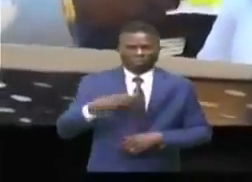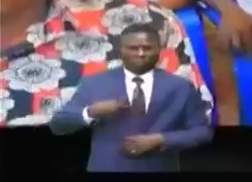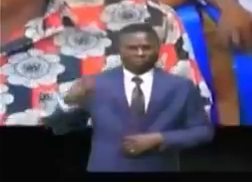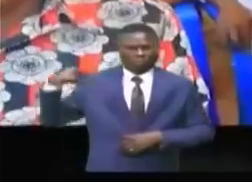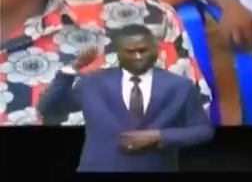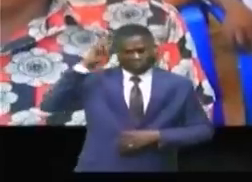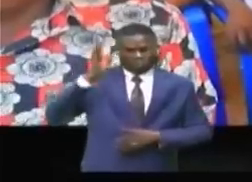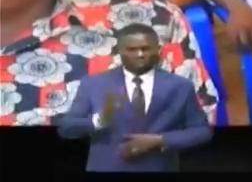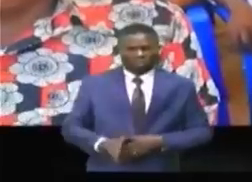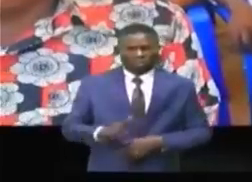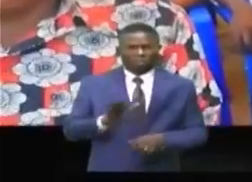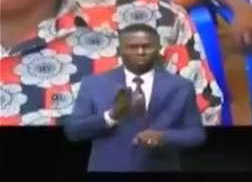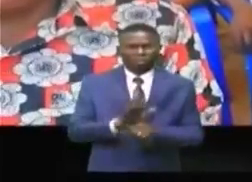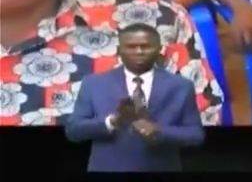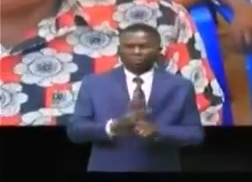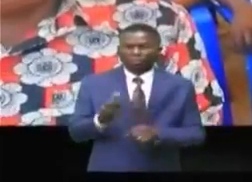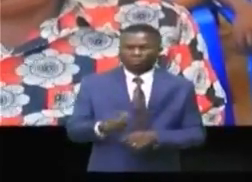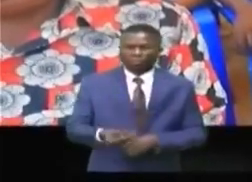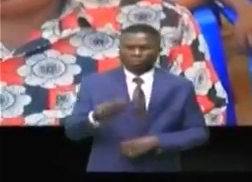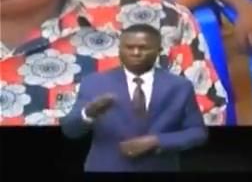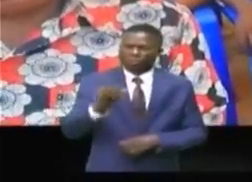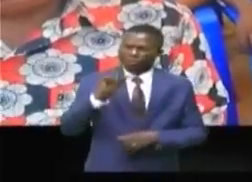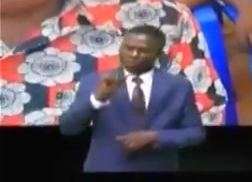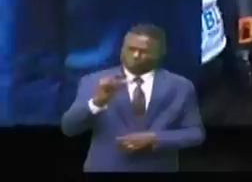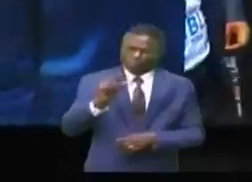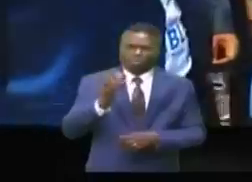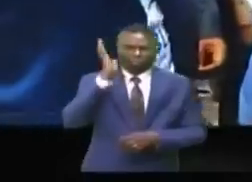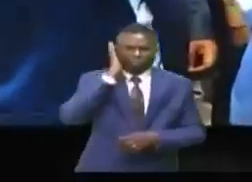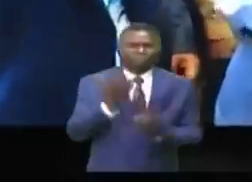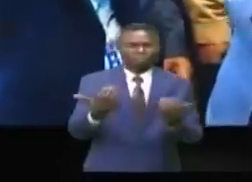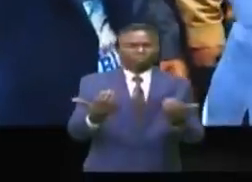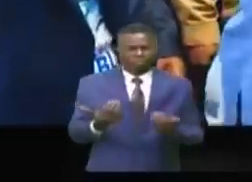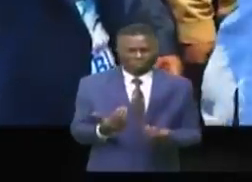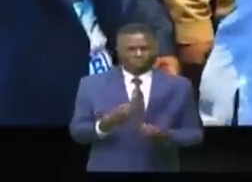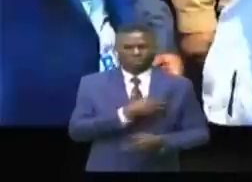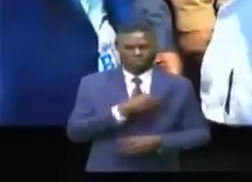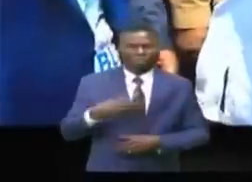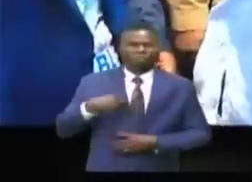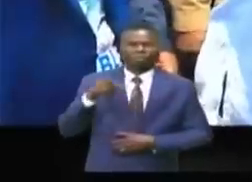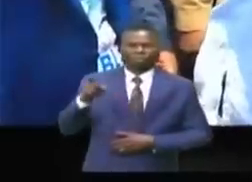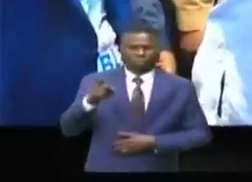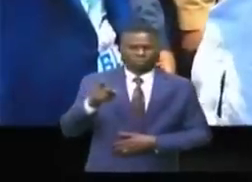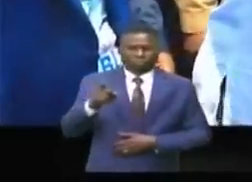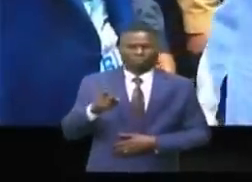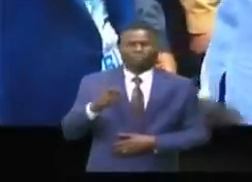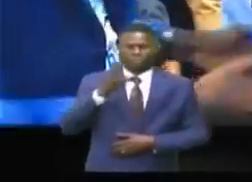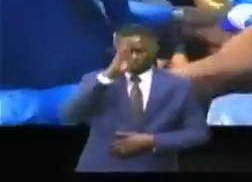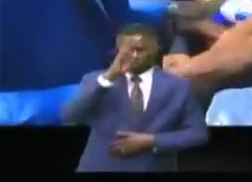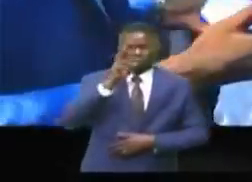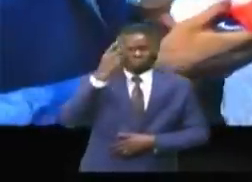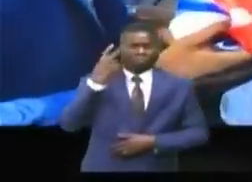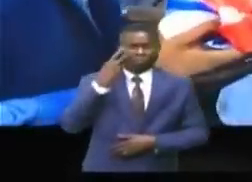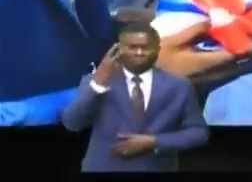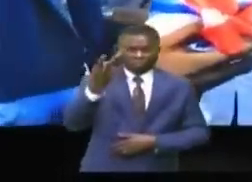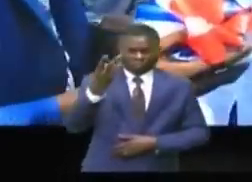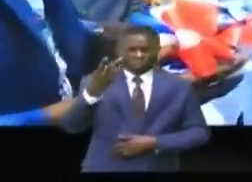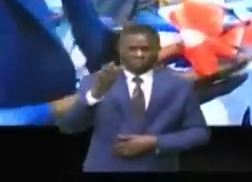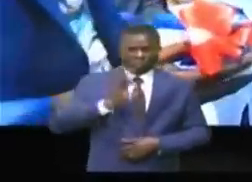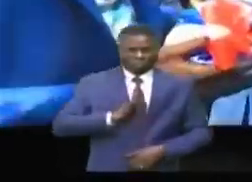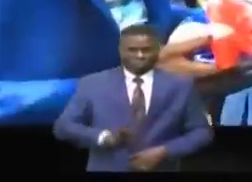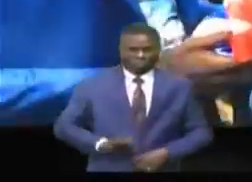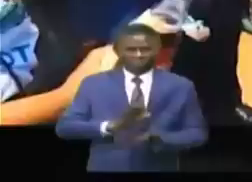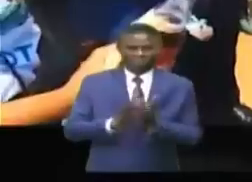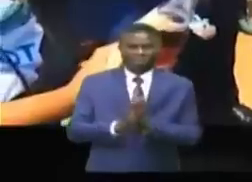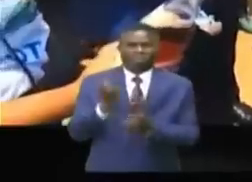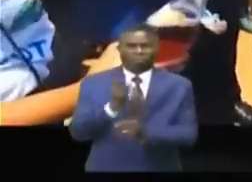gouverneur. Sans beaucoup de moyens financiers, mais avec plus de volonté, Julien Ngongwa Mayuma concrétise la vision du chef de l'État, Félix-Antoine